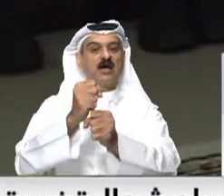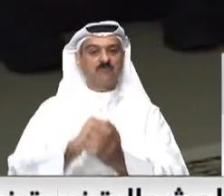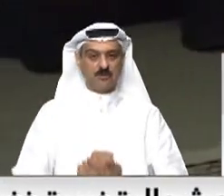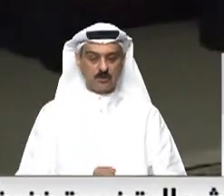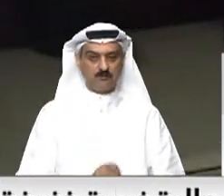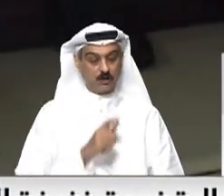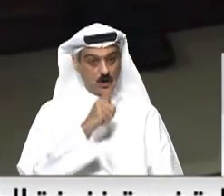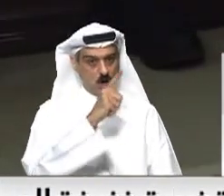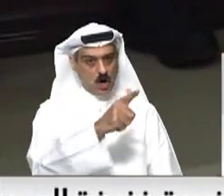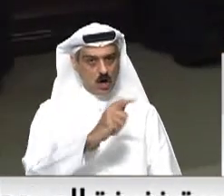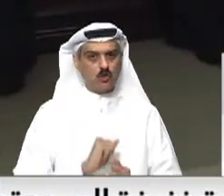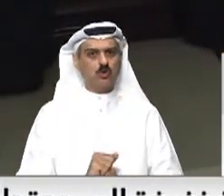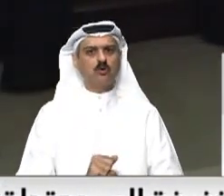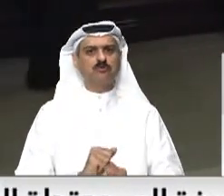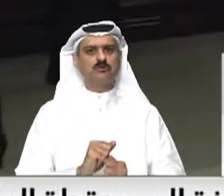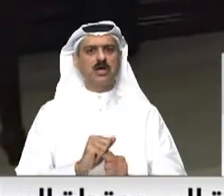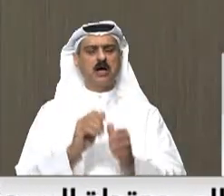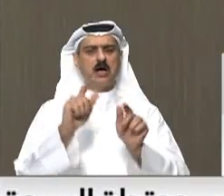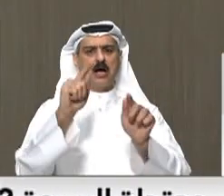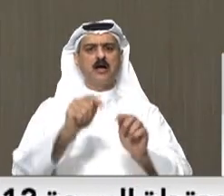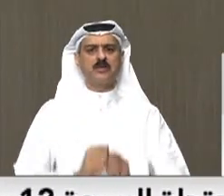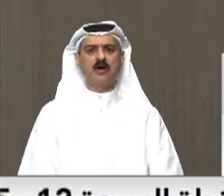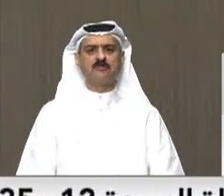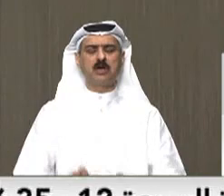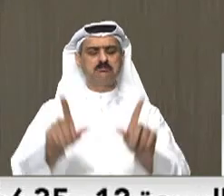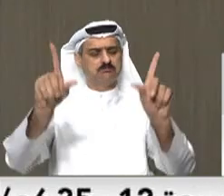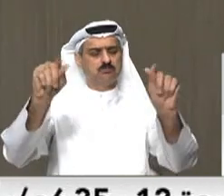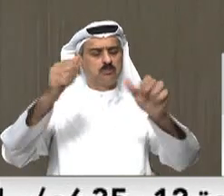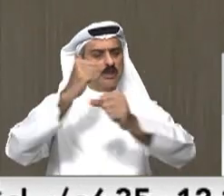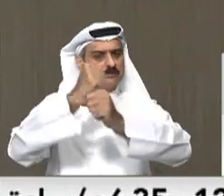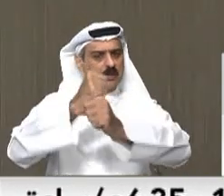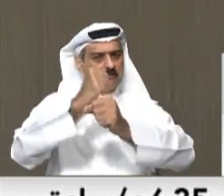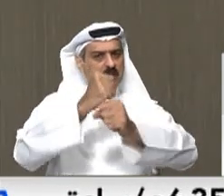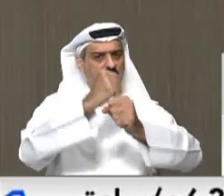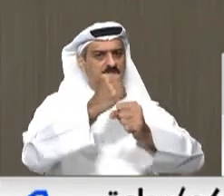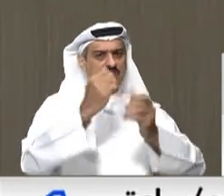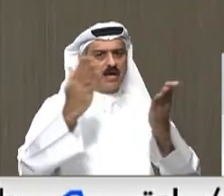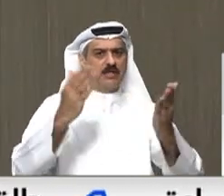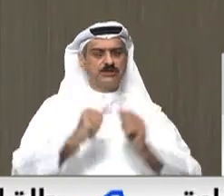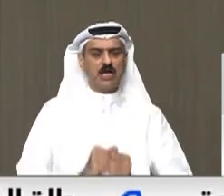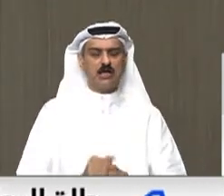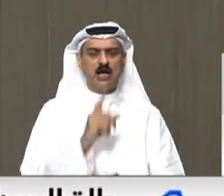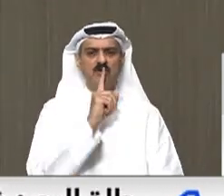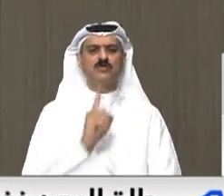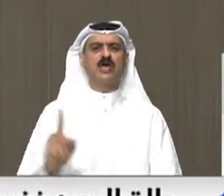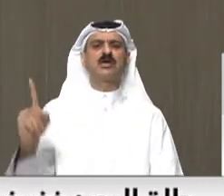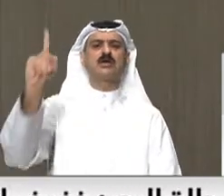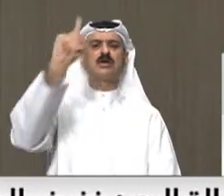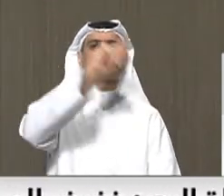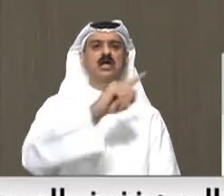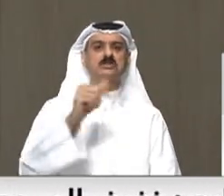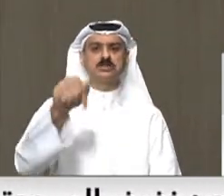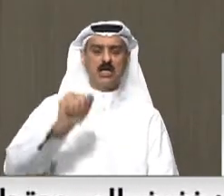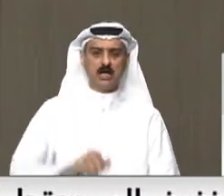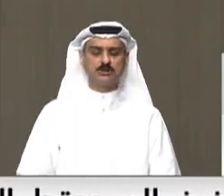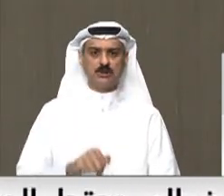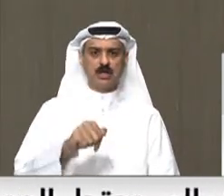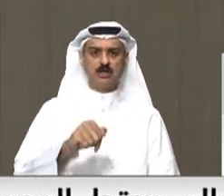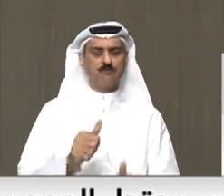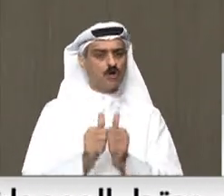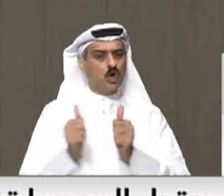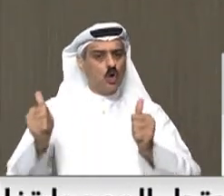لكم كثر الله من أمثالكم، والله يحفظكم من كل شر وتعيدون هالأيام الفضيلة أنتم أسركم الكريمة